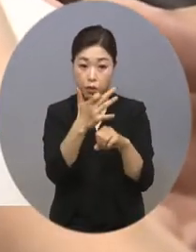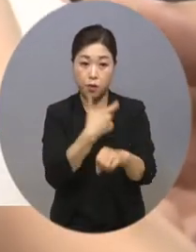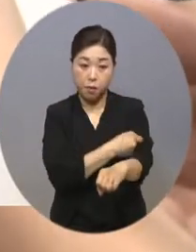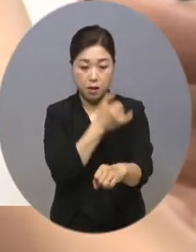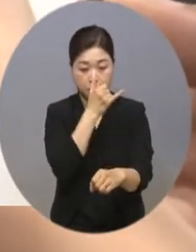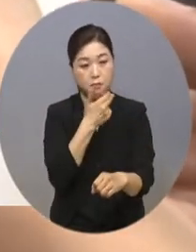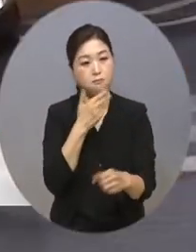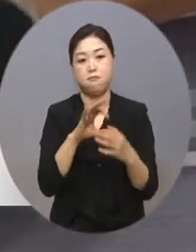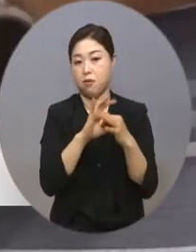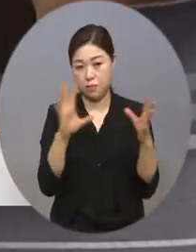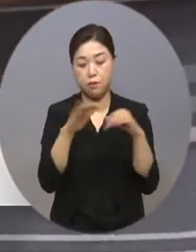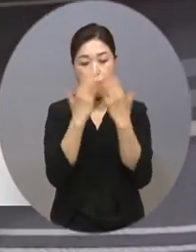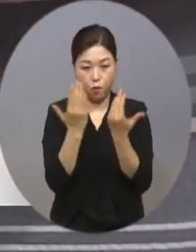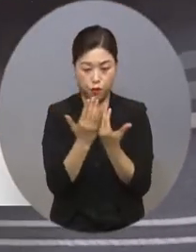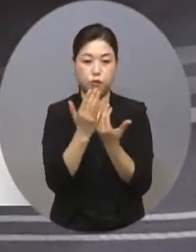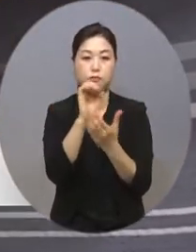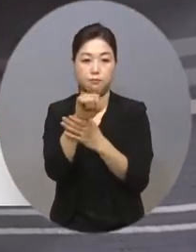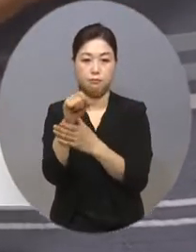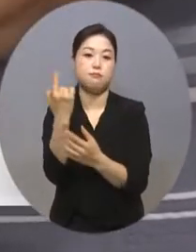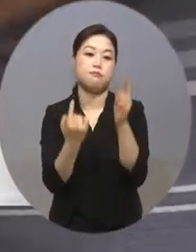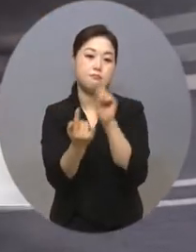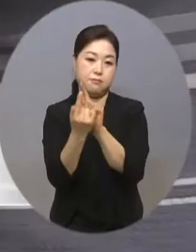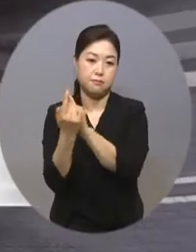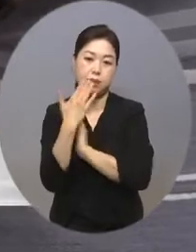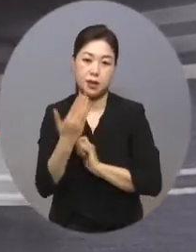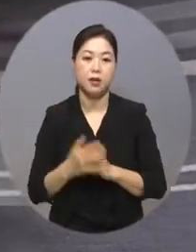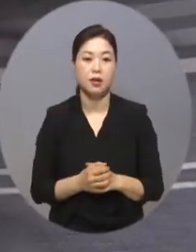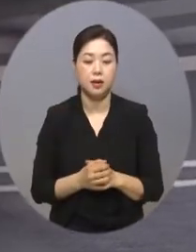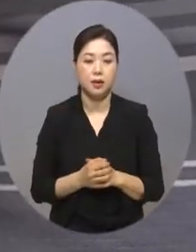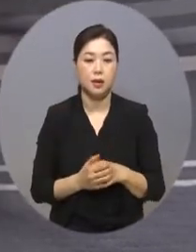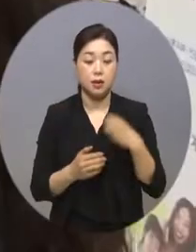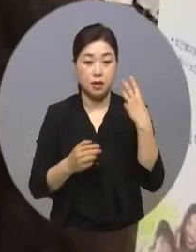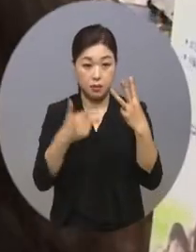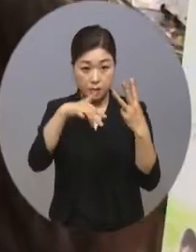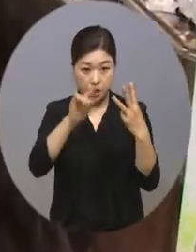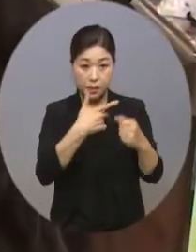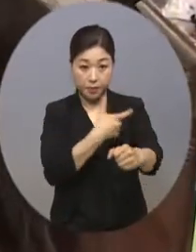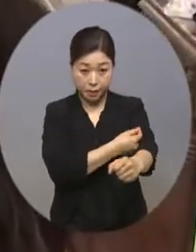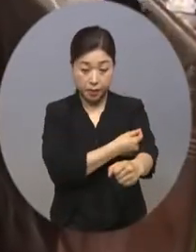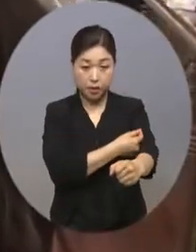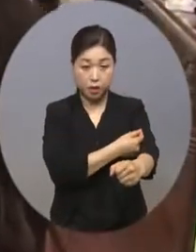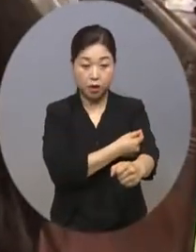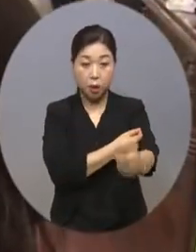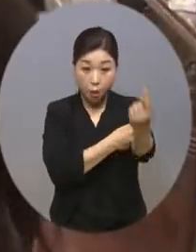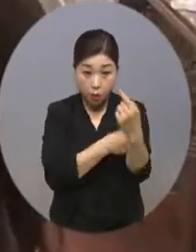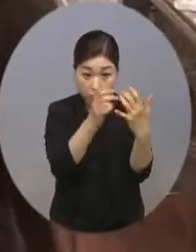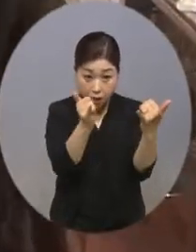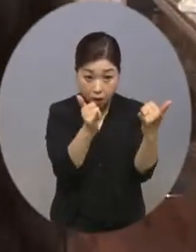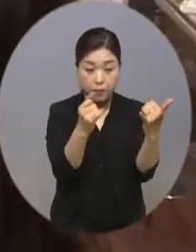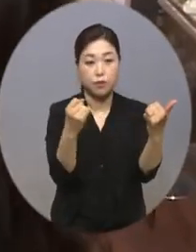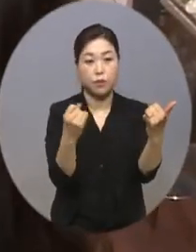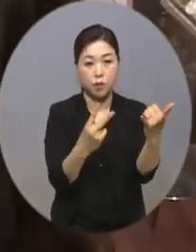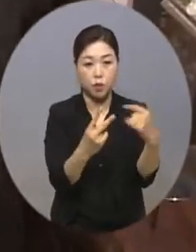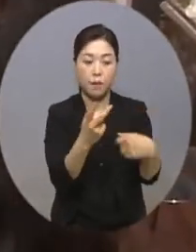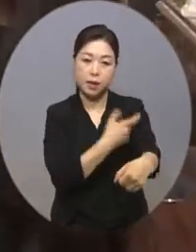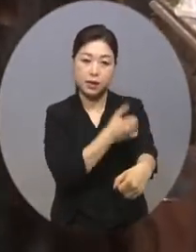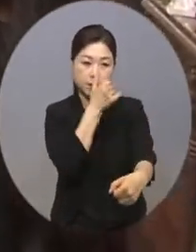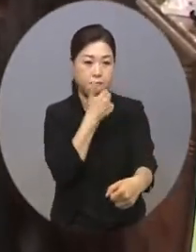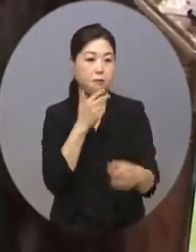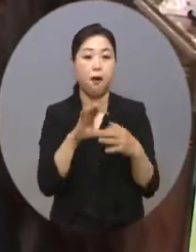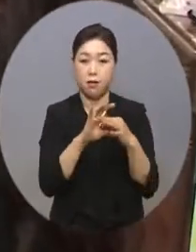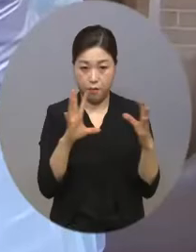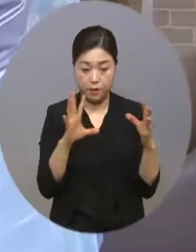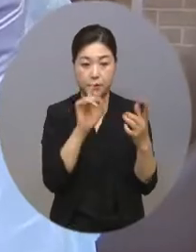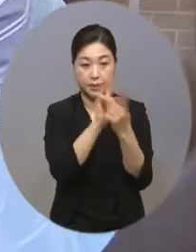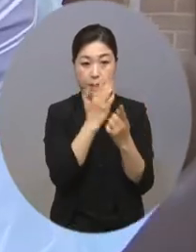여부와 관계없이 모두에게 허용합니다. 3차까지 맞아야 했던 면회객도 백신 이력과 무관하게 면회할 수